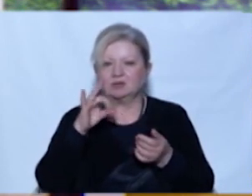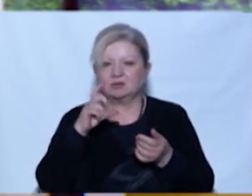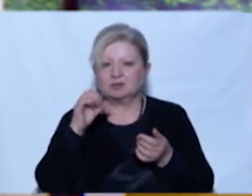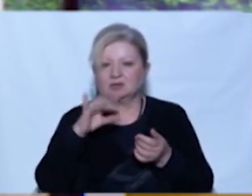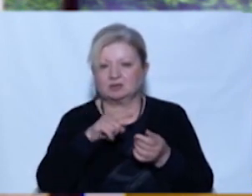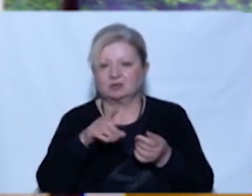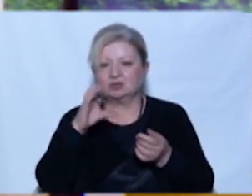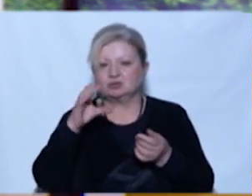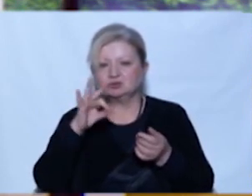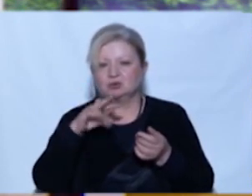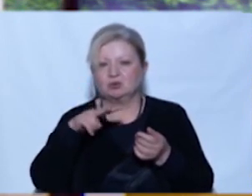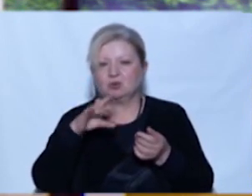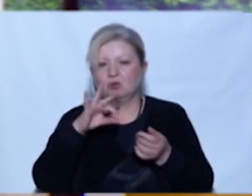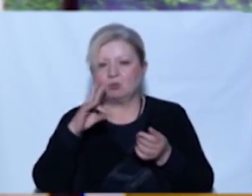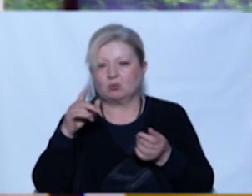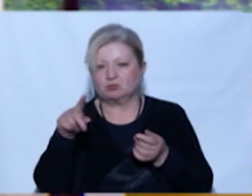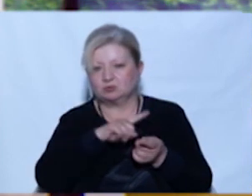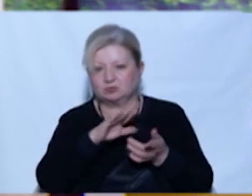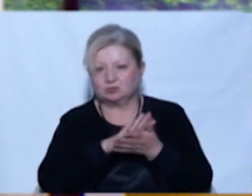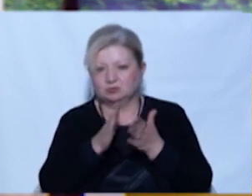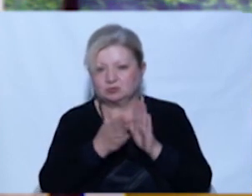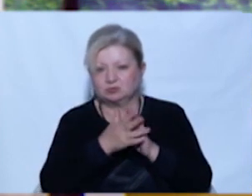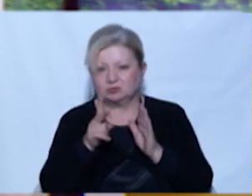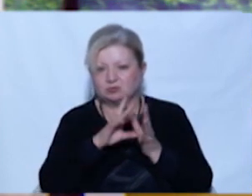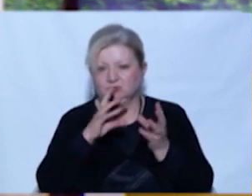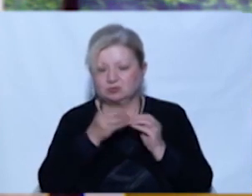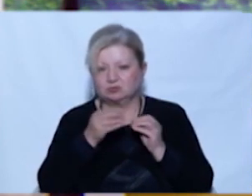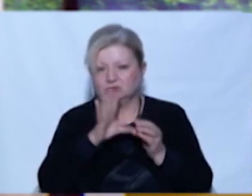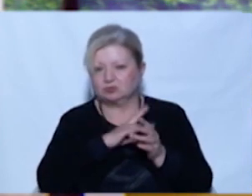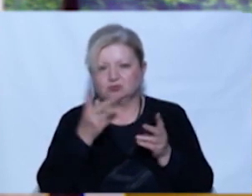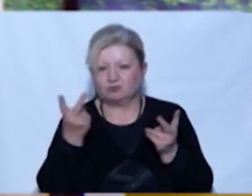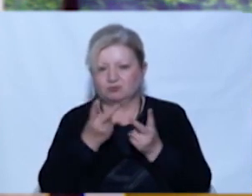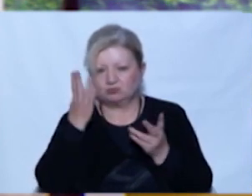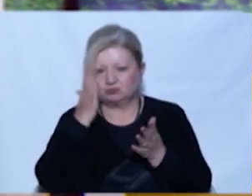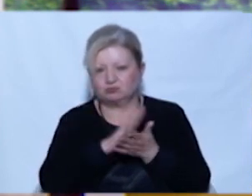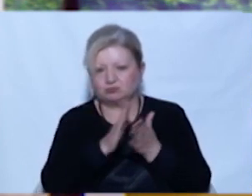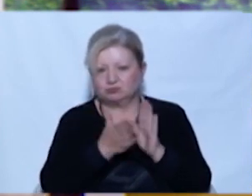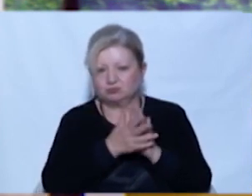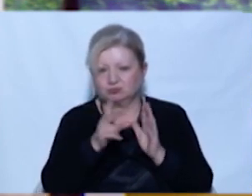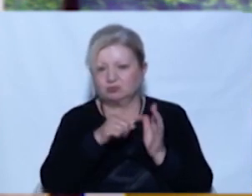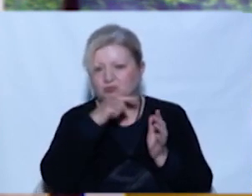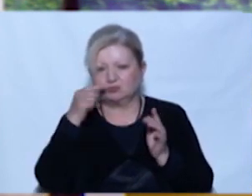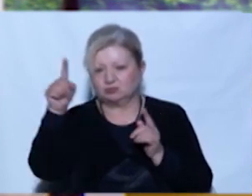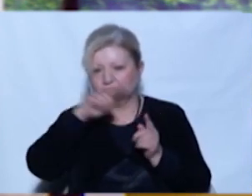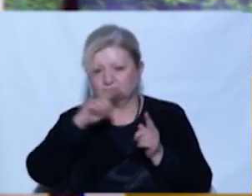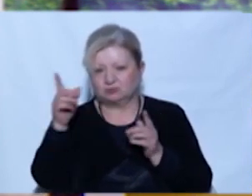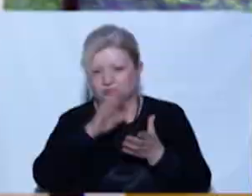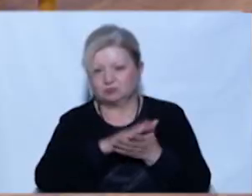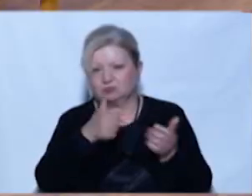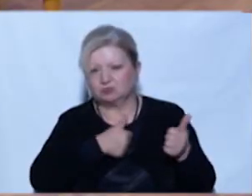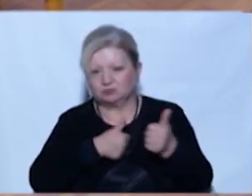მეფესთან თანხმობით სრულ თანხმობაში იქნებოდა რუსეთის იმპერატორთან და უშუამავლებდა